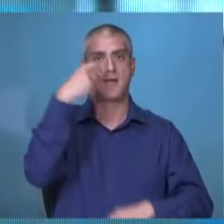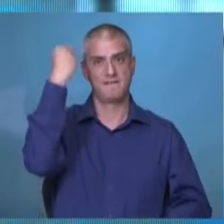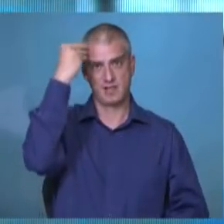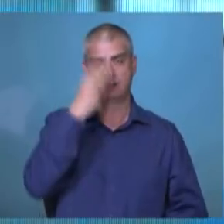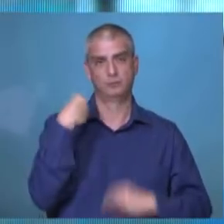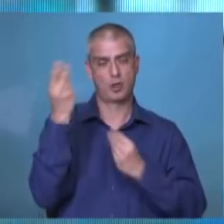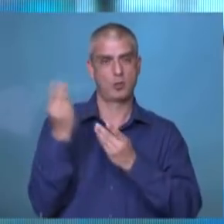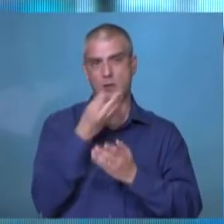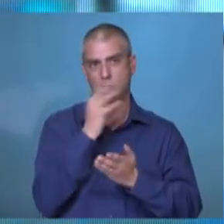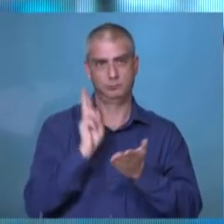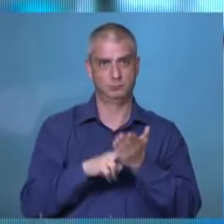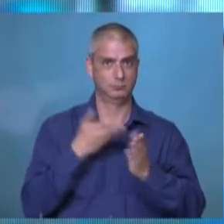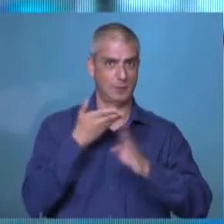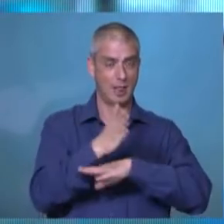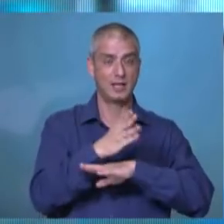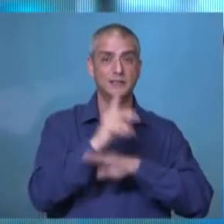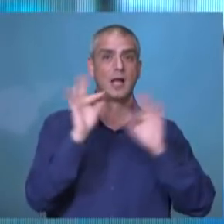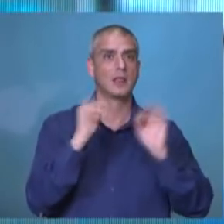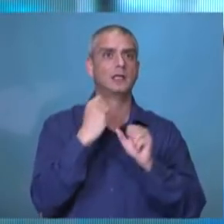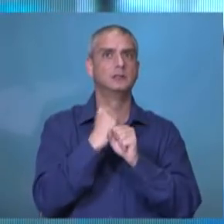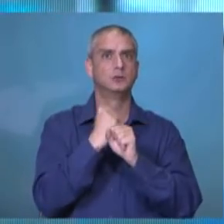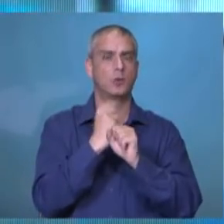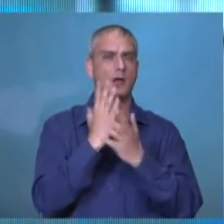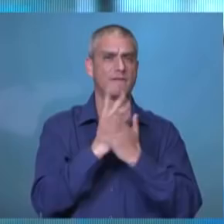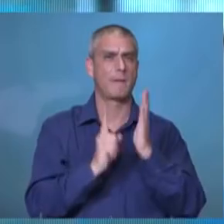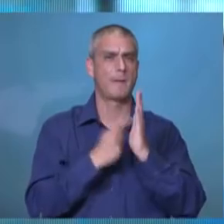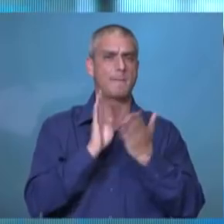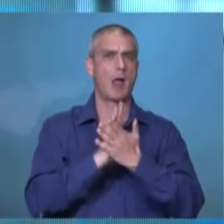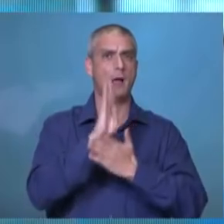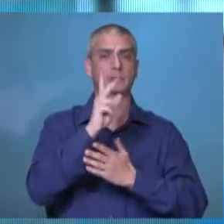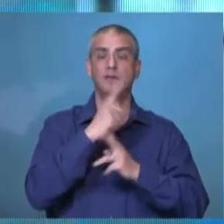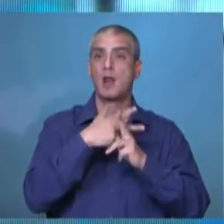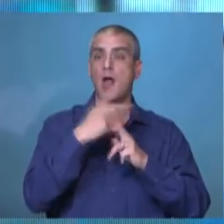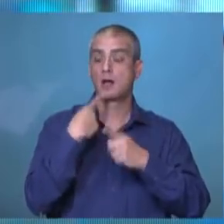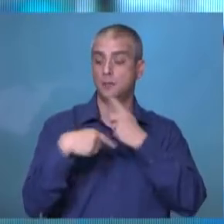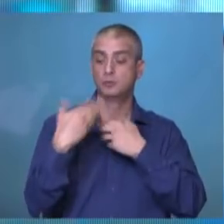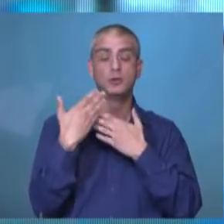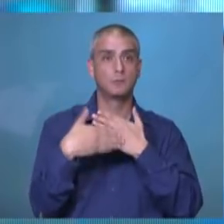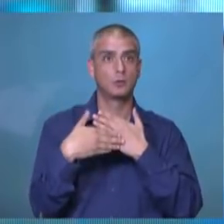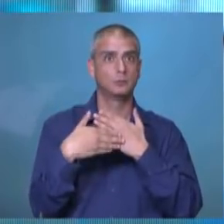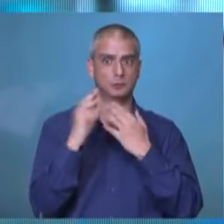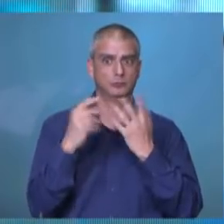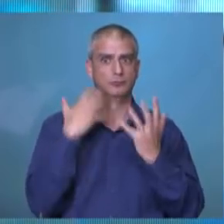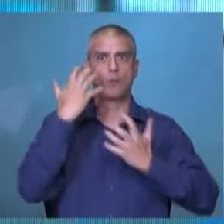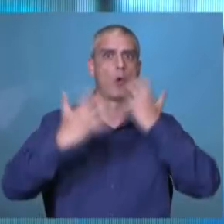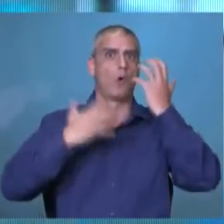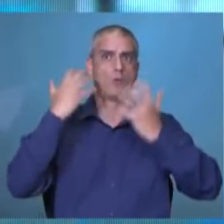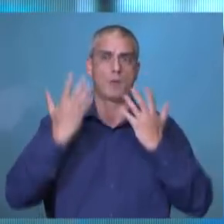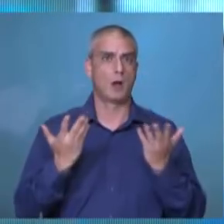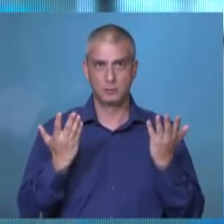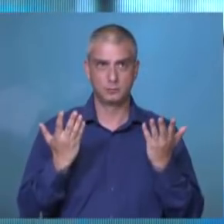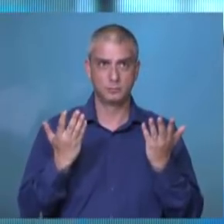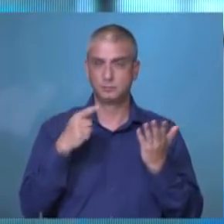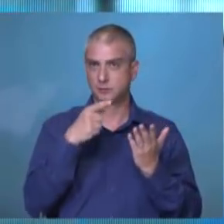שהורשו להשתתף בו. הטקס נערך בפעם ה-14, אבל רק בשנים האחרונות יש סביבו מאומה מתוזמרת,